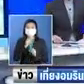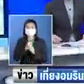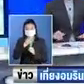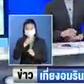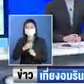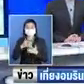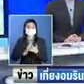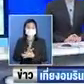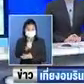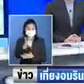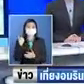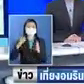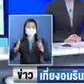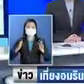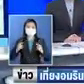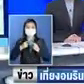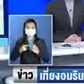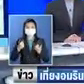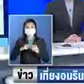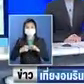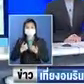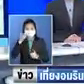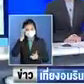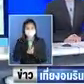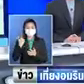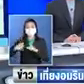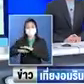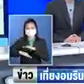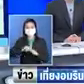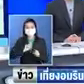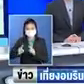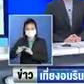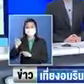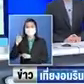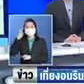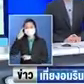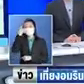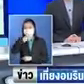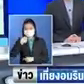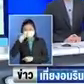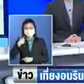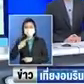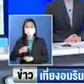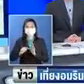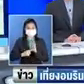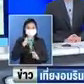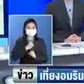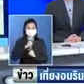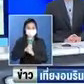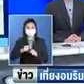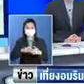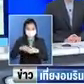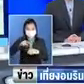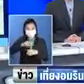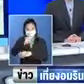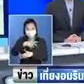กิจและประสบความสำเร็จเยอะแยะก็มีแต่เหตุการณ์นี้ตำรวจบอกมีหลักฐานมากพอที่รู้ว่าใครเป็นต้นเรื่องของกระบวนการ